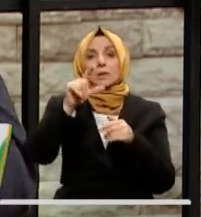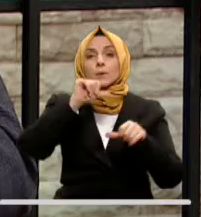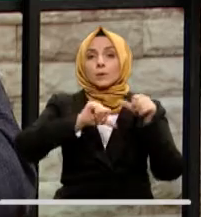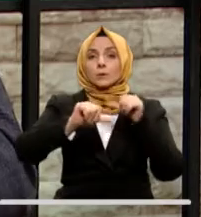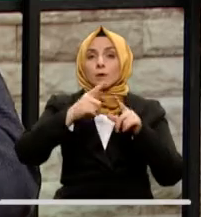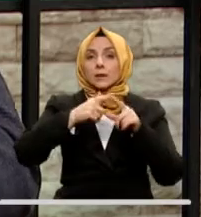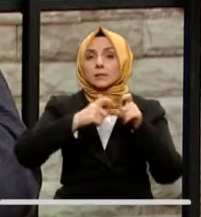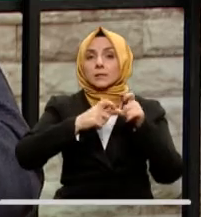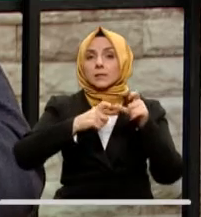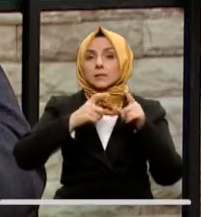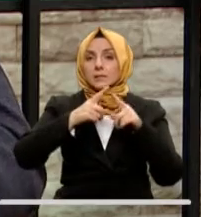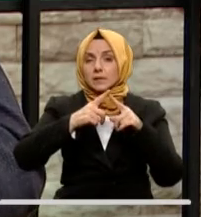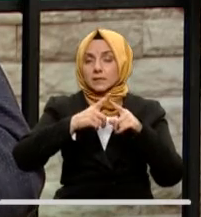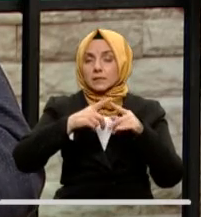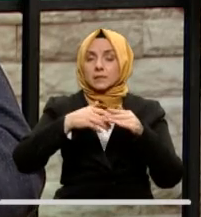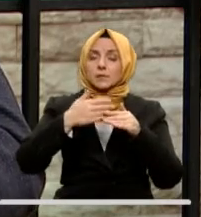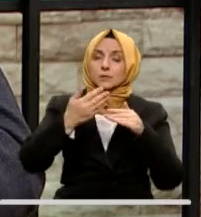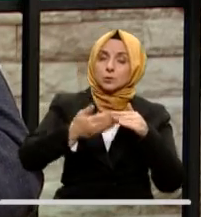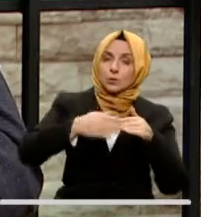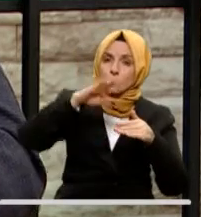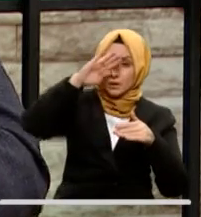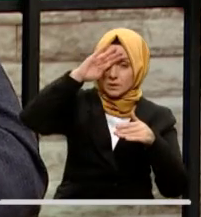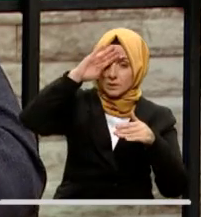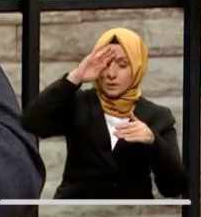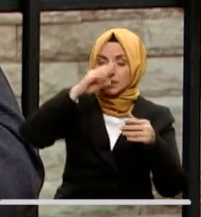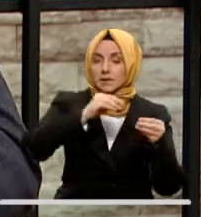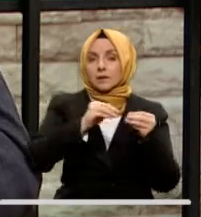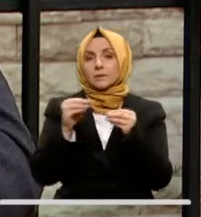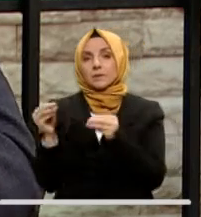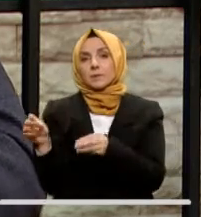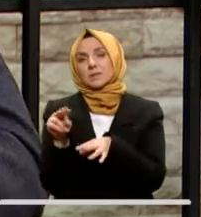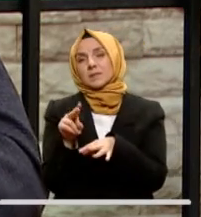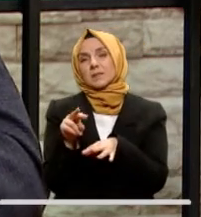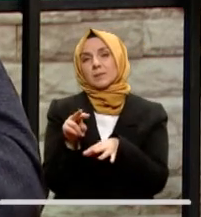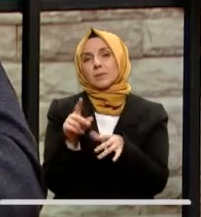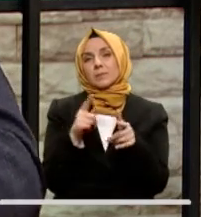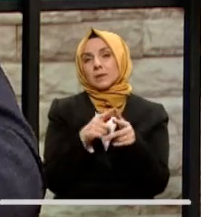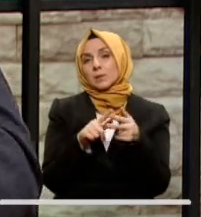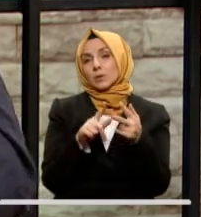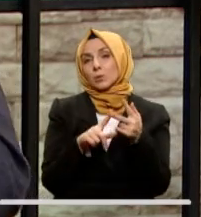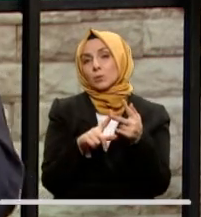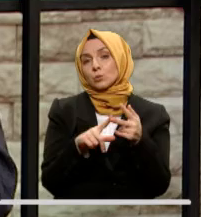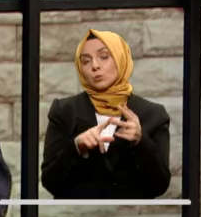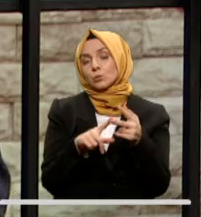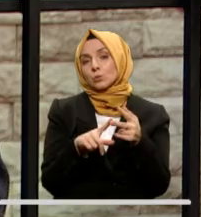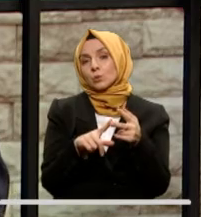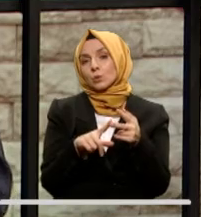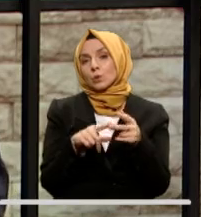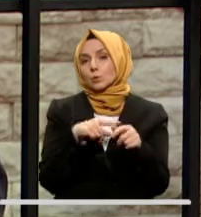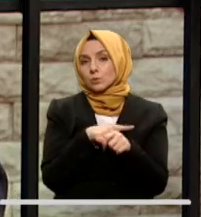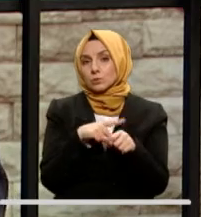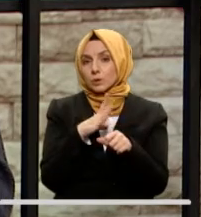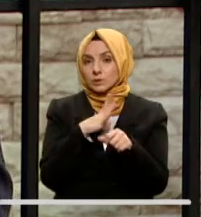kanların uygun muhafazası ve hastalara arz edilmesi şeklinde ülkemizde Neyse ki rakamlar